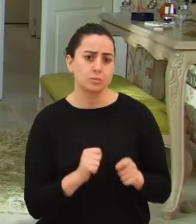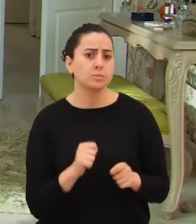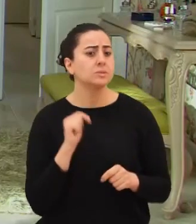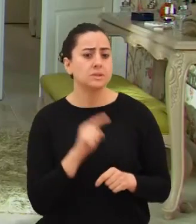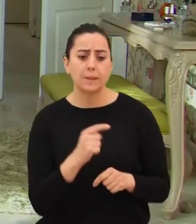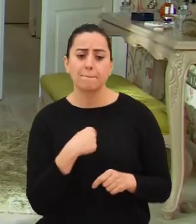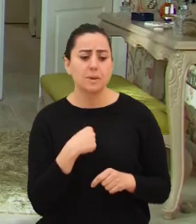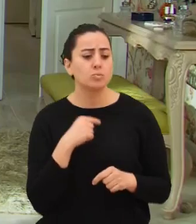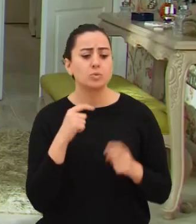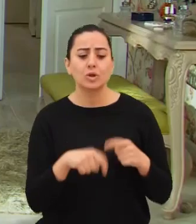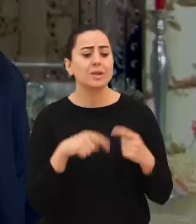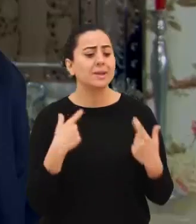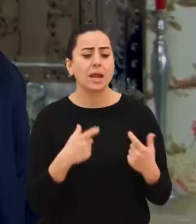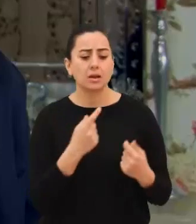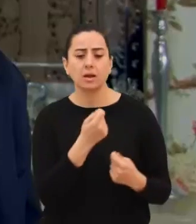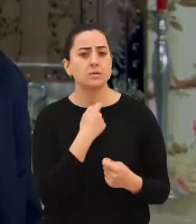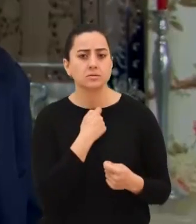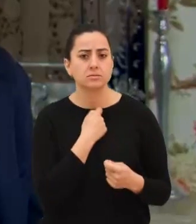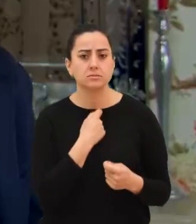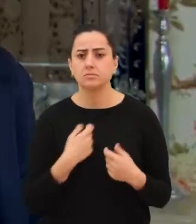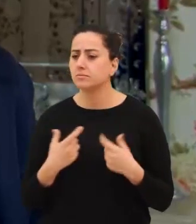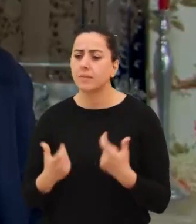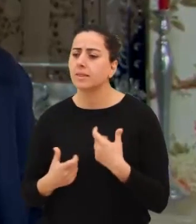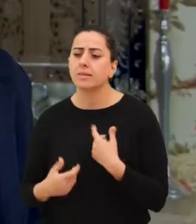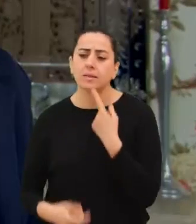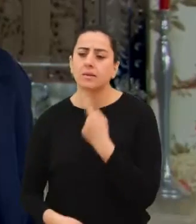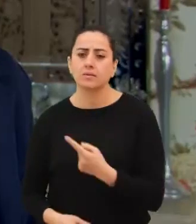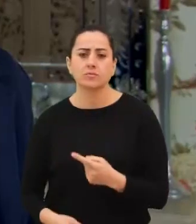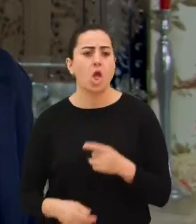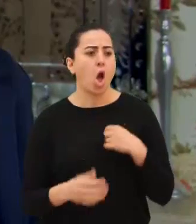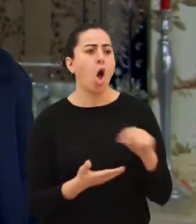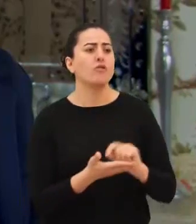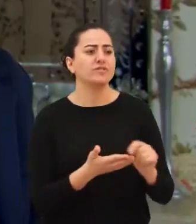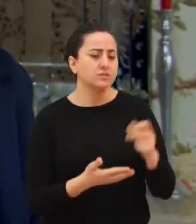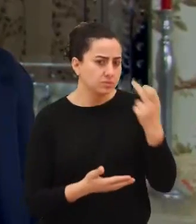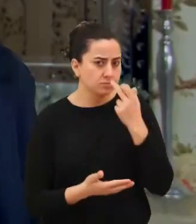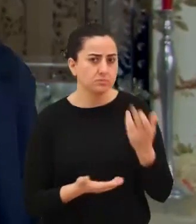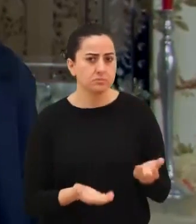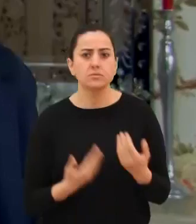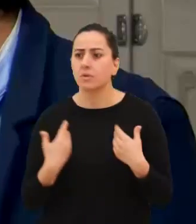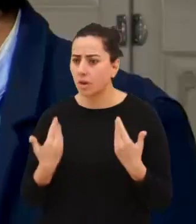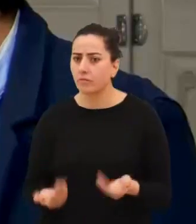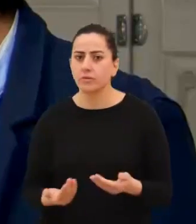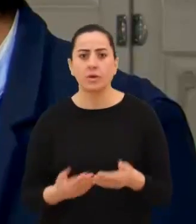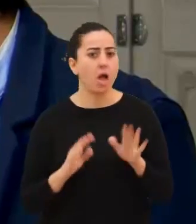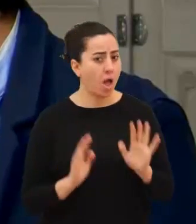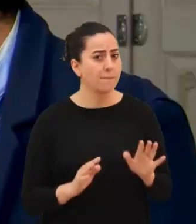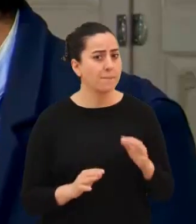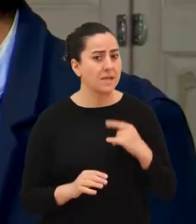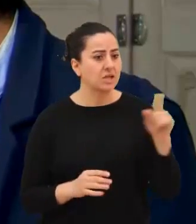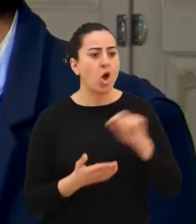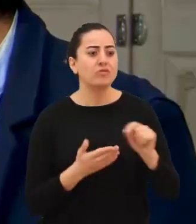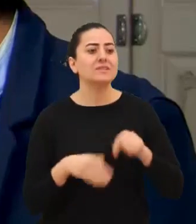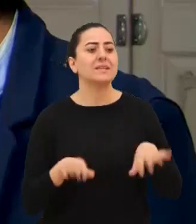Sen bugün bana nerede olduğunu söyledin. Neredeydim dedim. Ofisteydim dedin. Evet. Ama ben senin